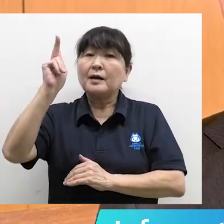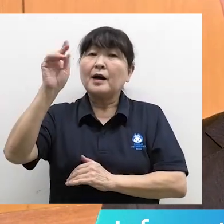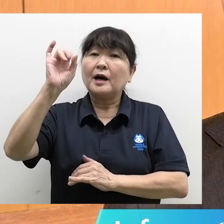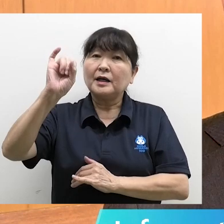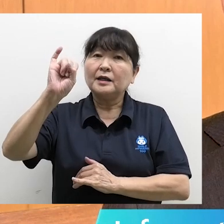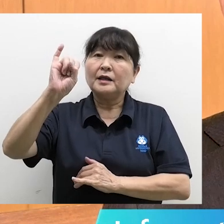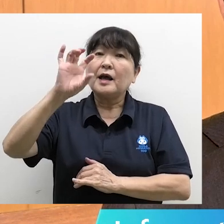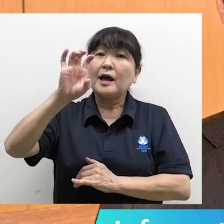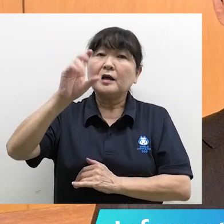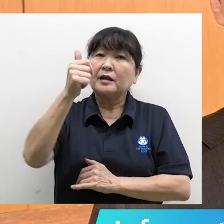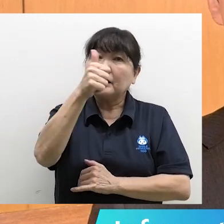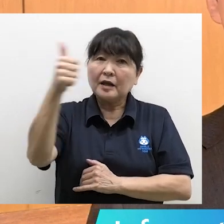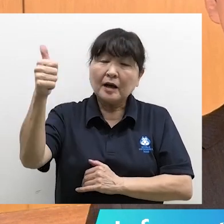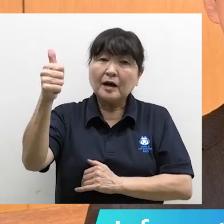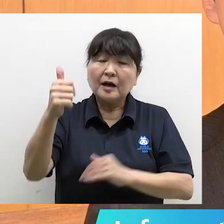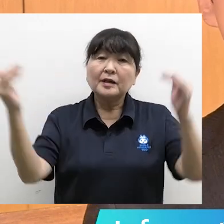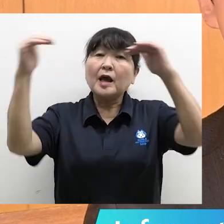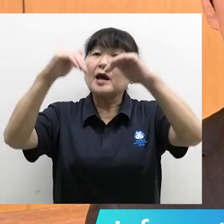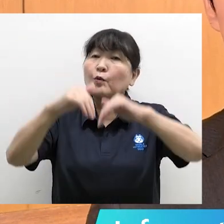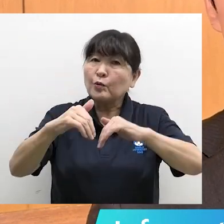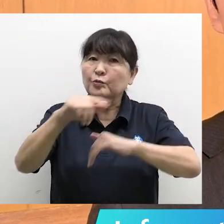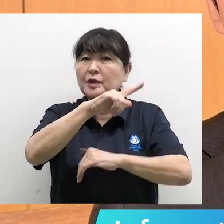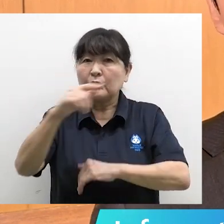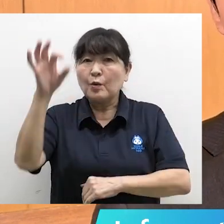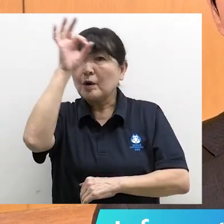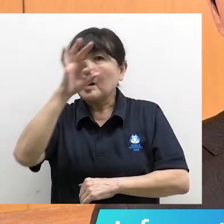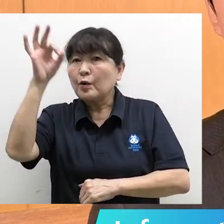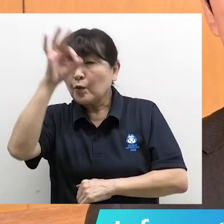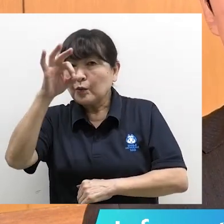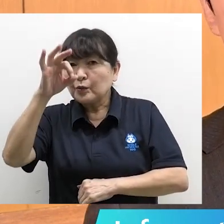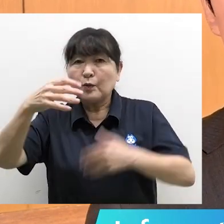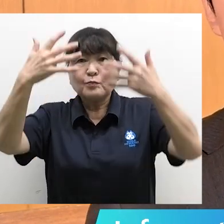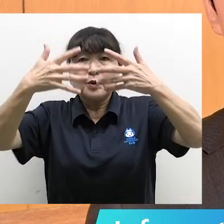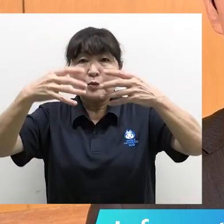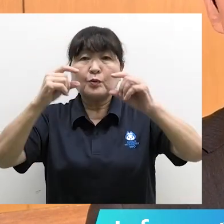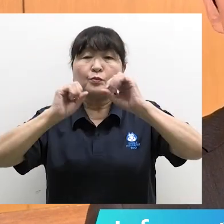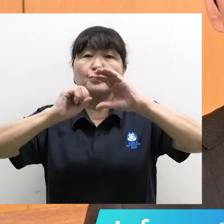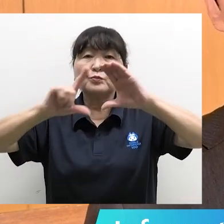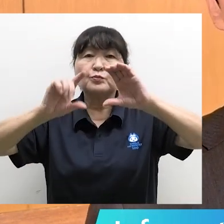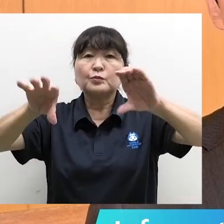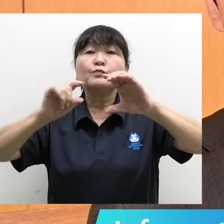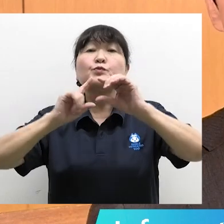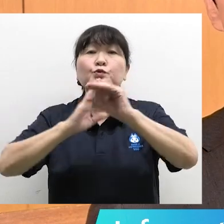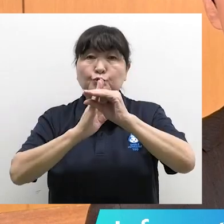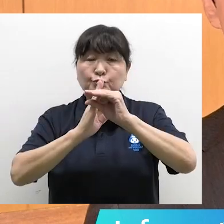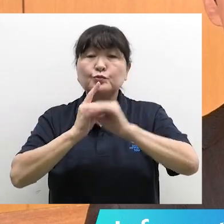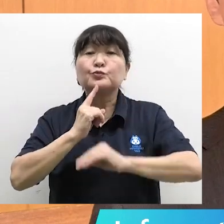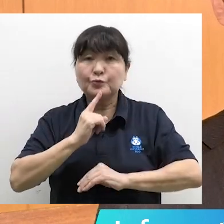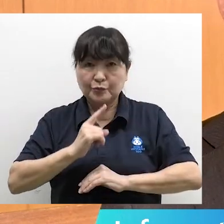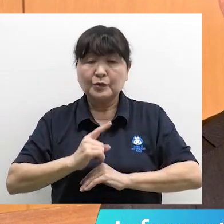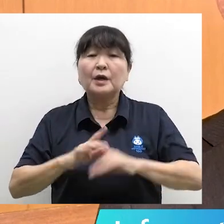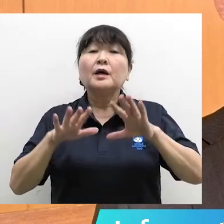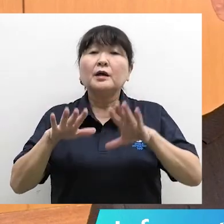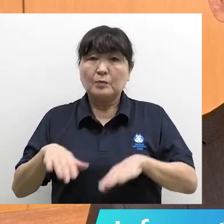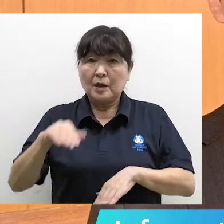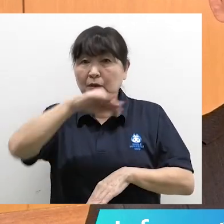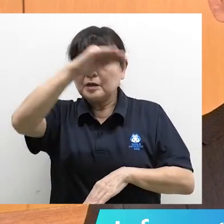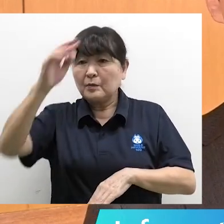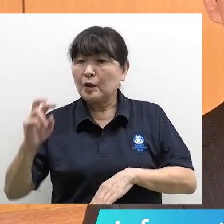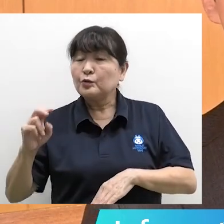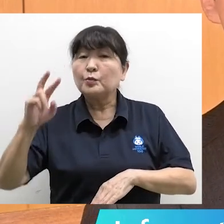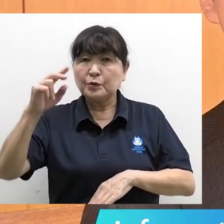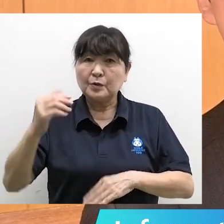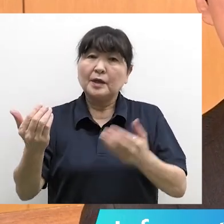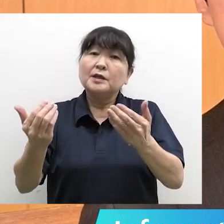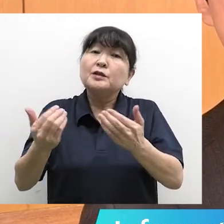る自然環境を生かした観光のプロモーションを行っています。その中でもう今や登山をする方には欠かせ